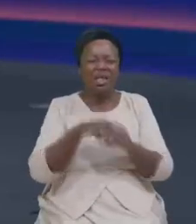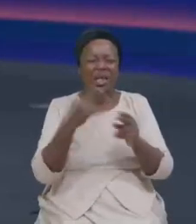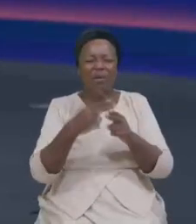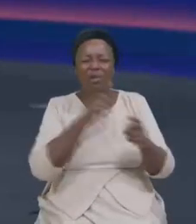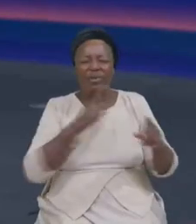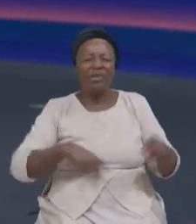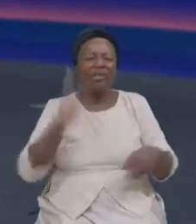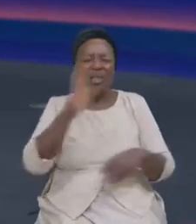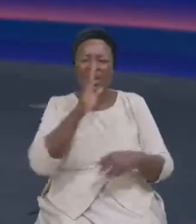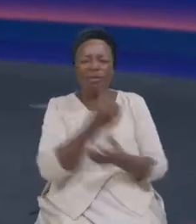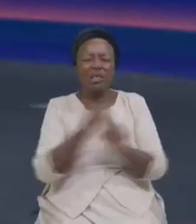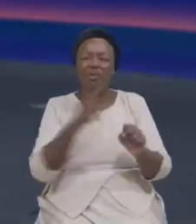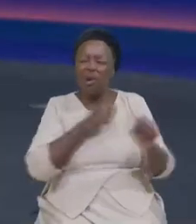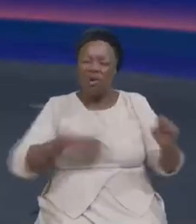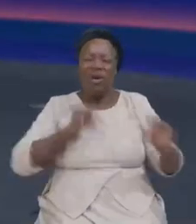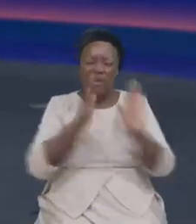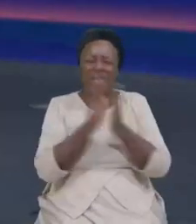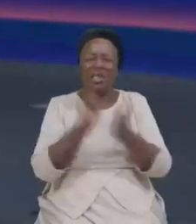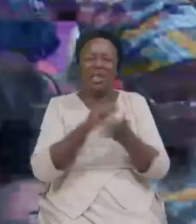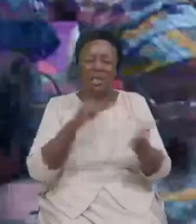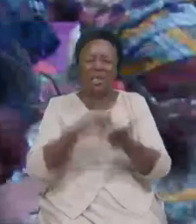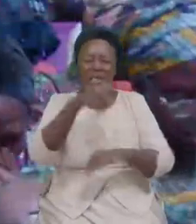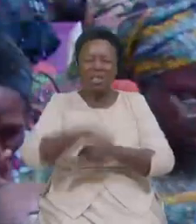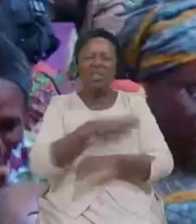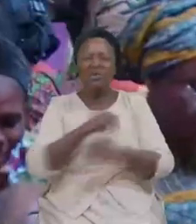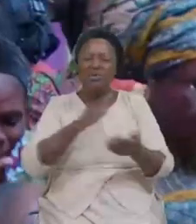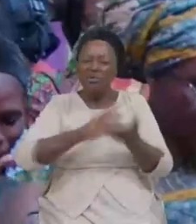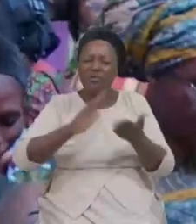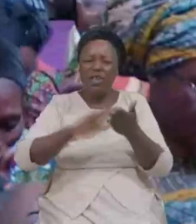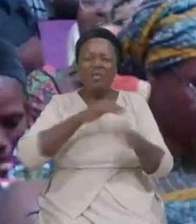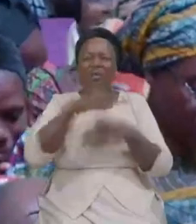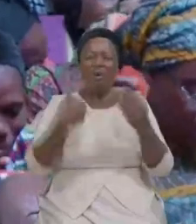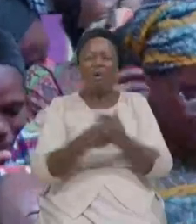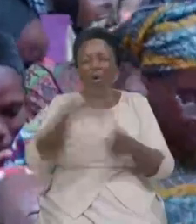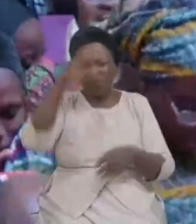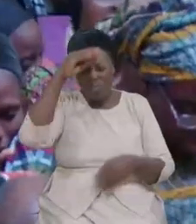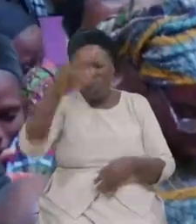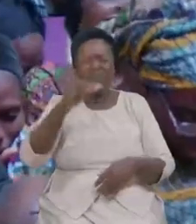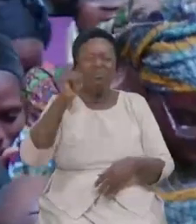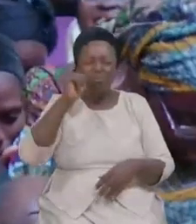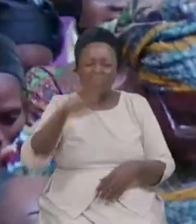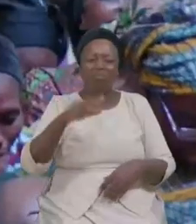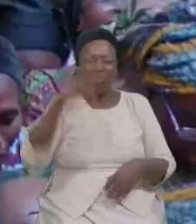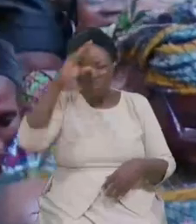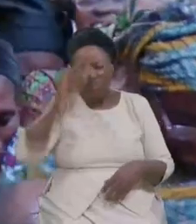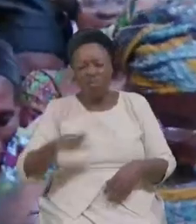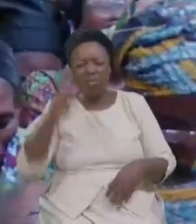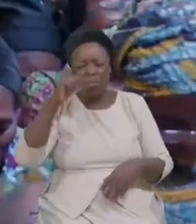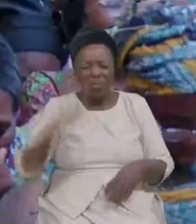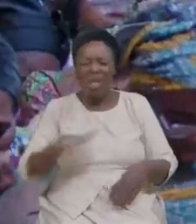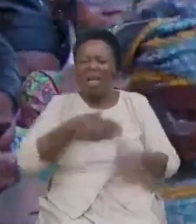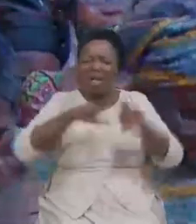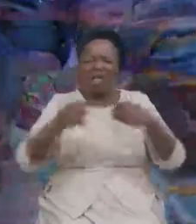vie, pour tout le monde, chaque fille, chaque garçon, chaque fille, pour tous ceux là partout. Accorde-leur ton pardon. et